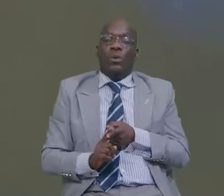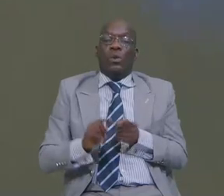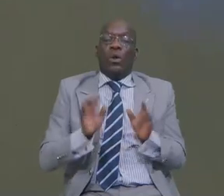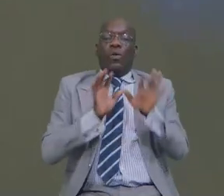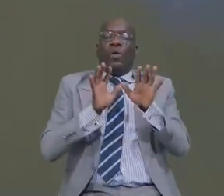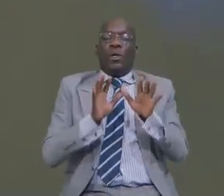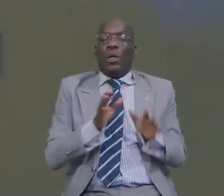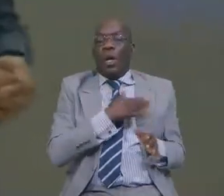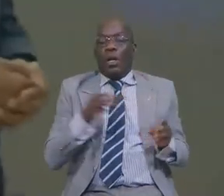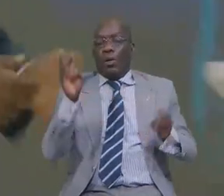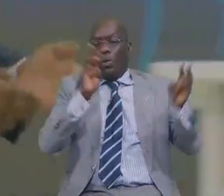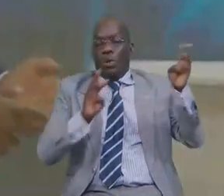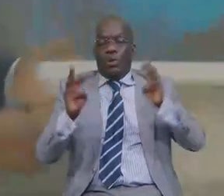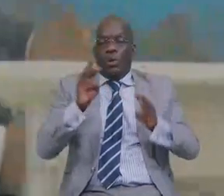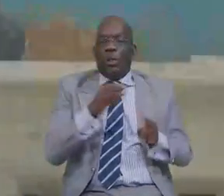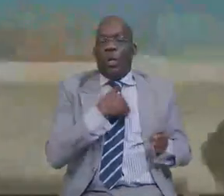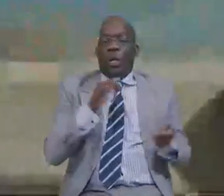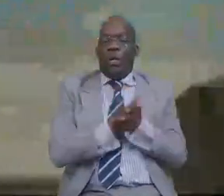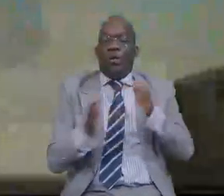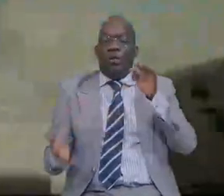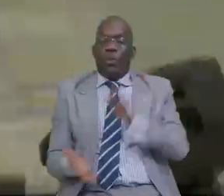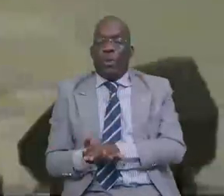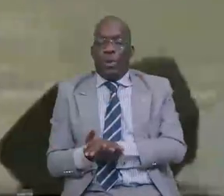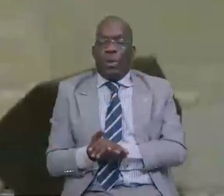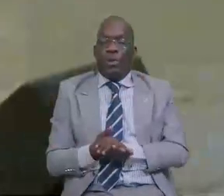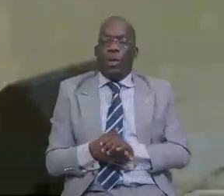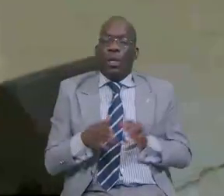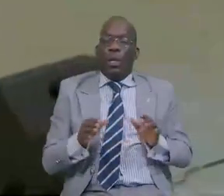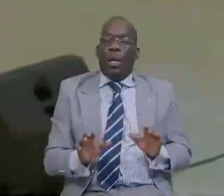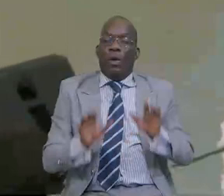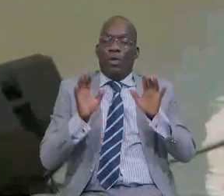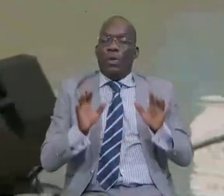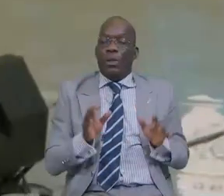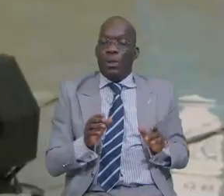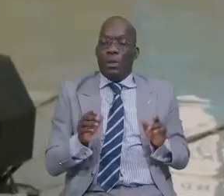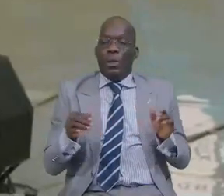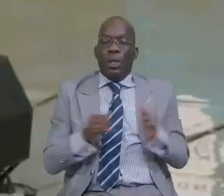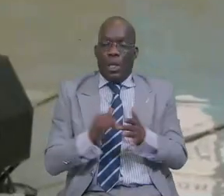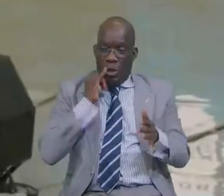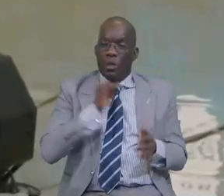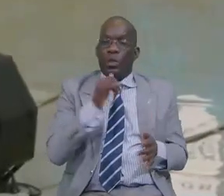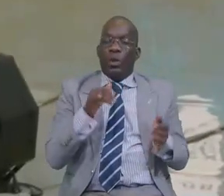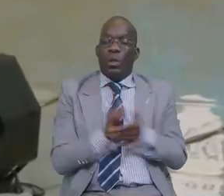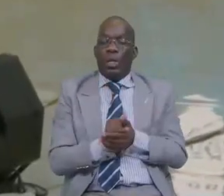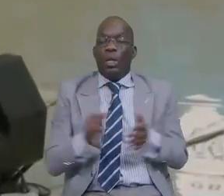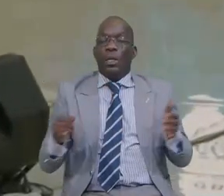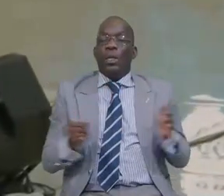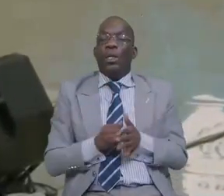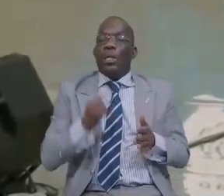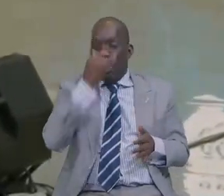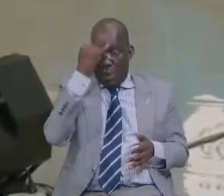Et t'amène à avoir peur et être anxieux. Et tu t'oublies. Ce n'est pas